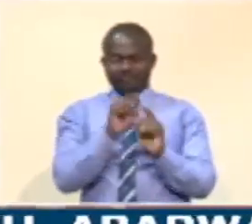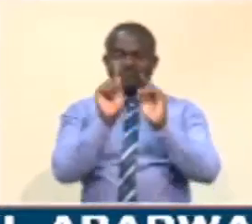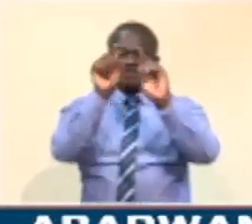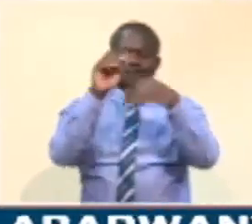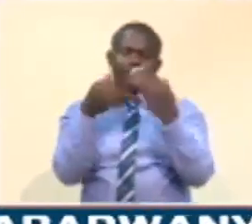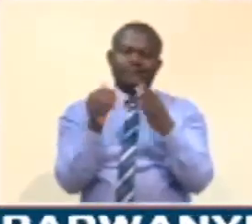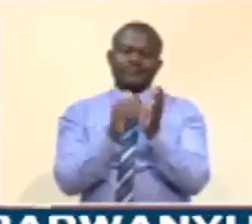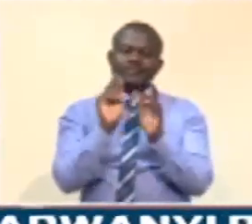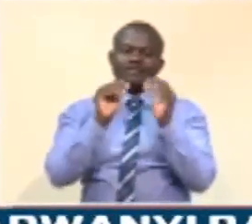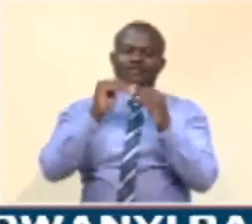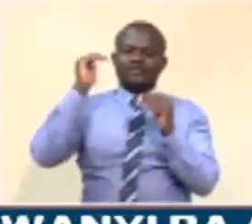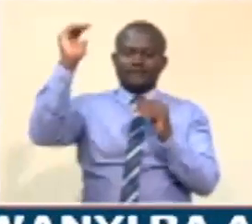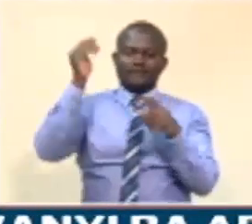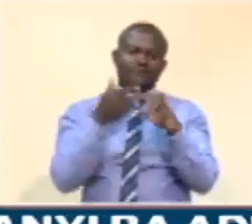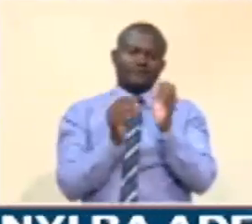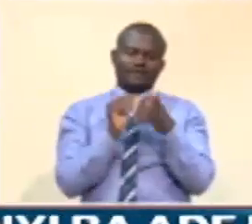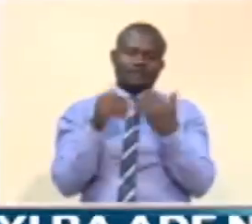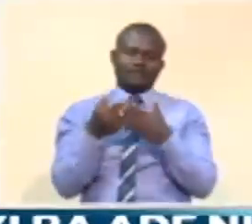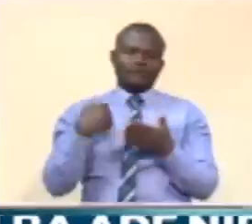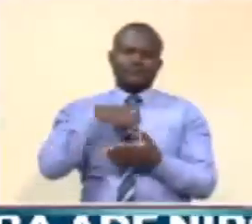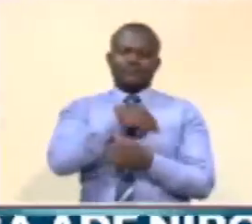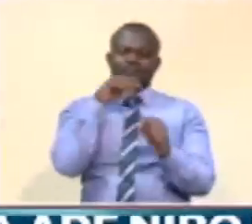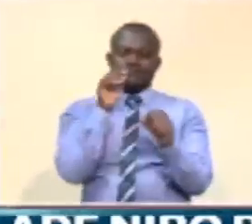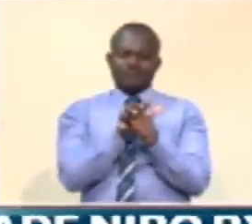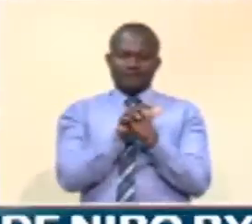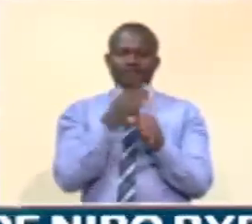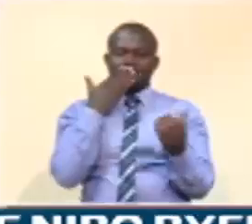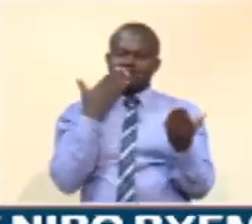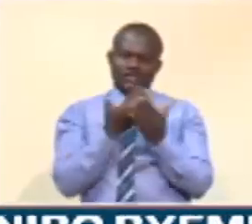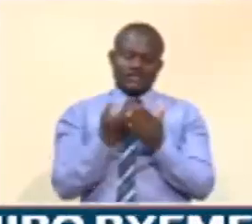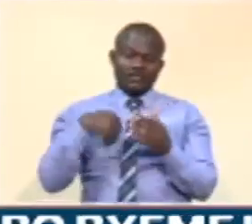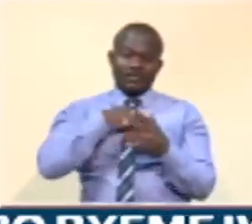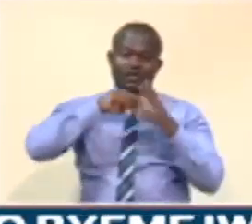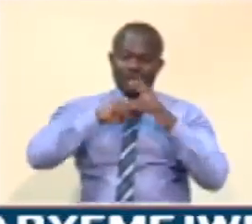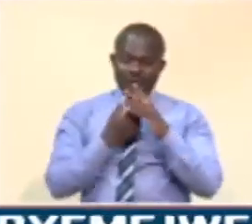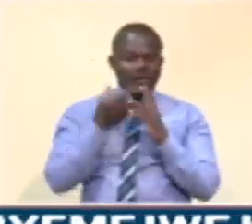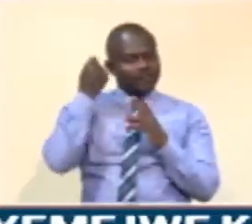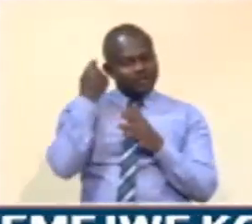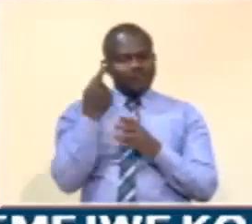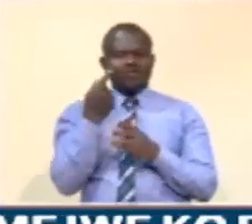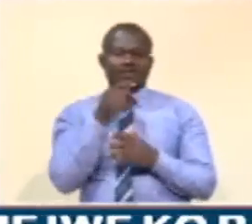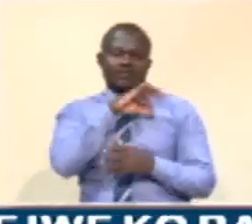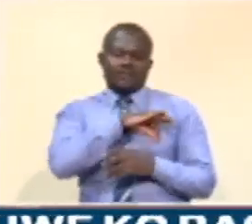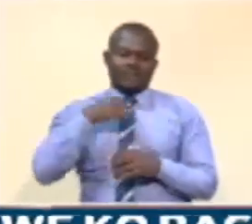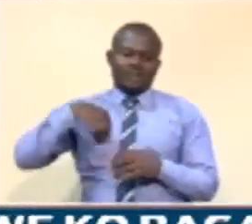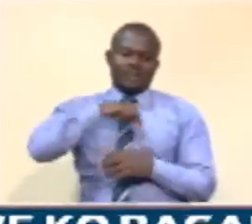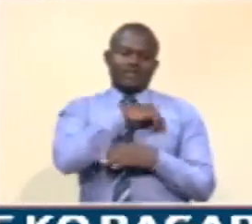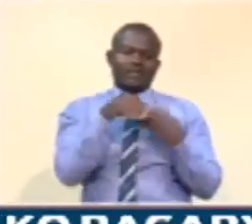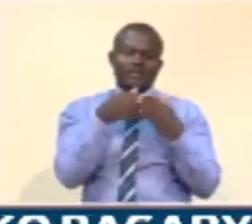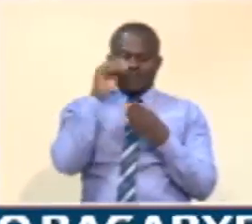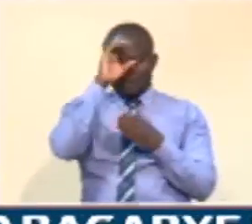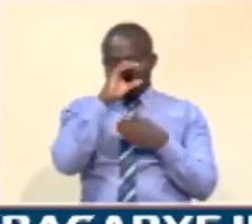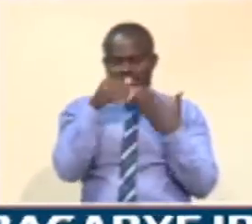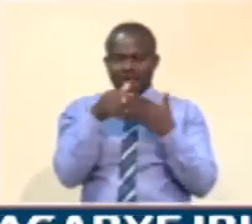yego n'abakuru barayikenera ariko ahanini nitwe benshi icyiza nuko twatangira tukayigira intérêt